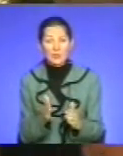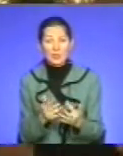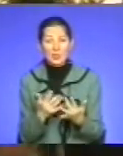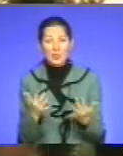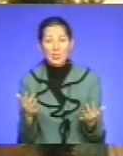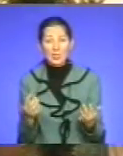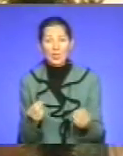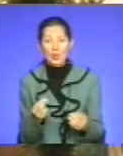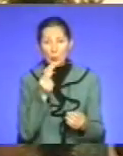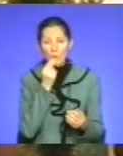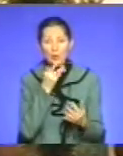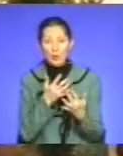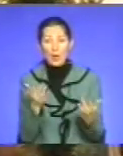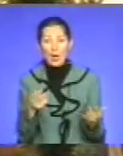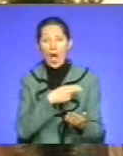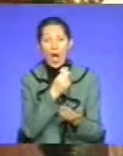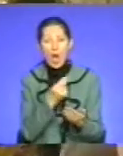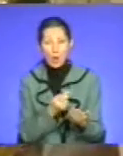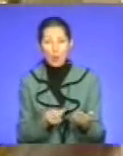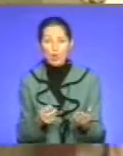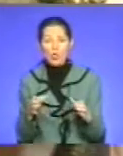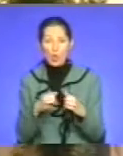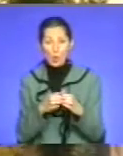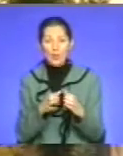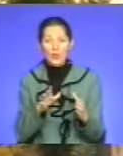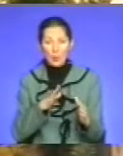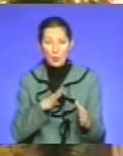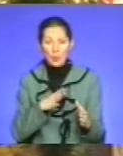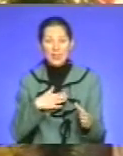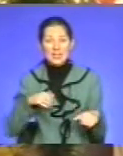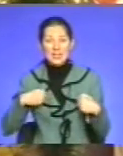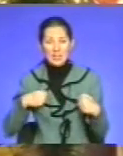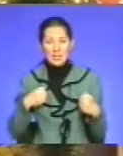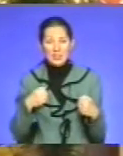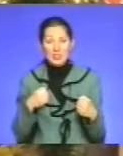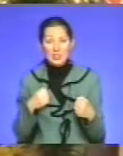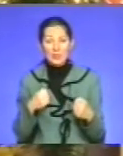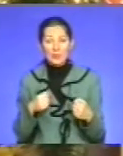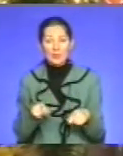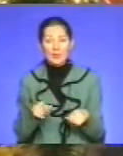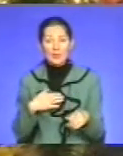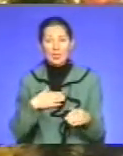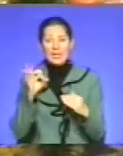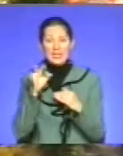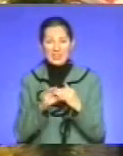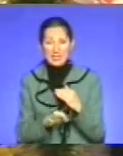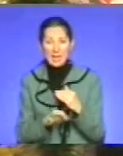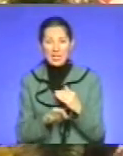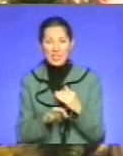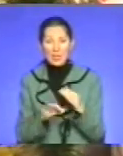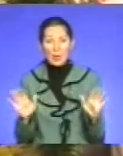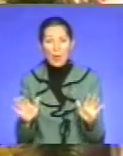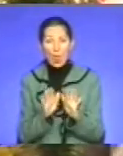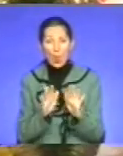іншими товарами, але і художніми колективами. Ми старалися все-таки фольк і десь такі західні, щоб десь